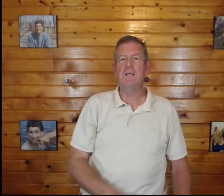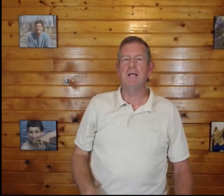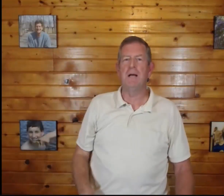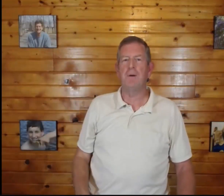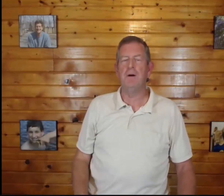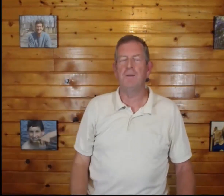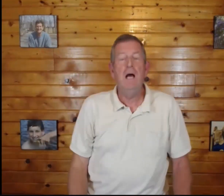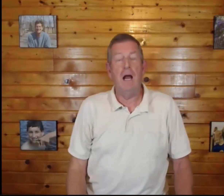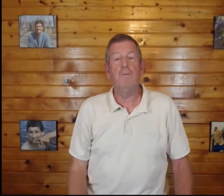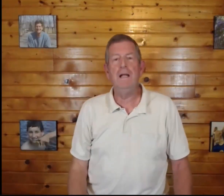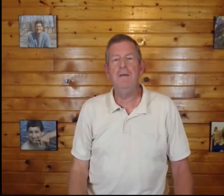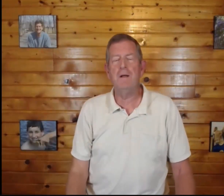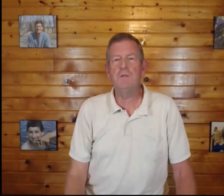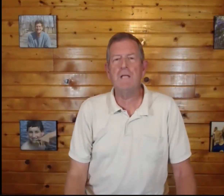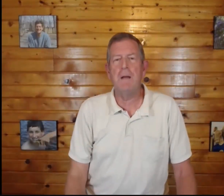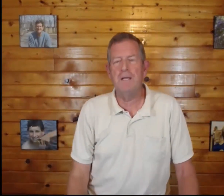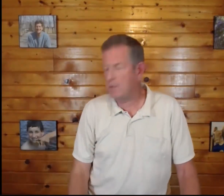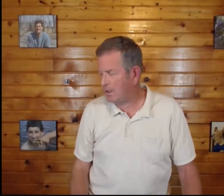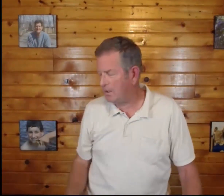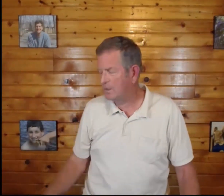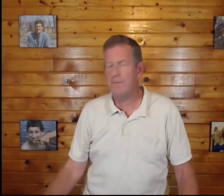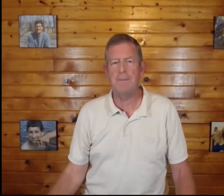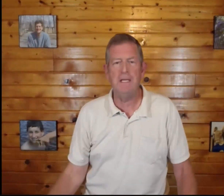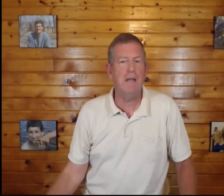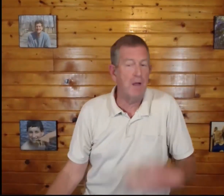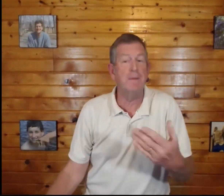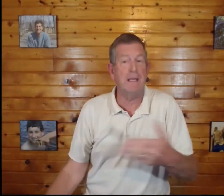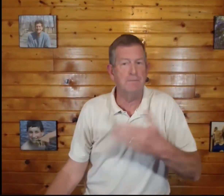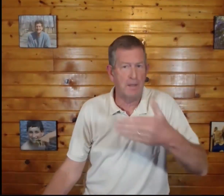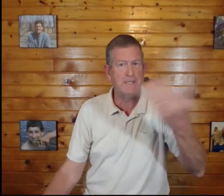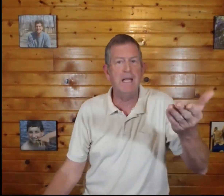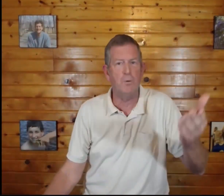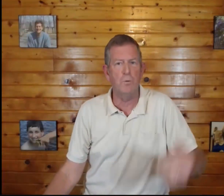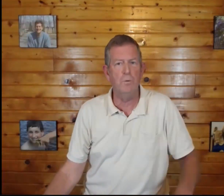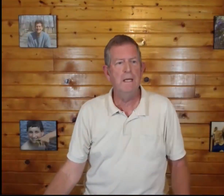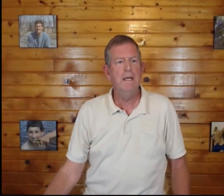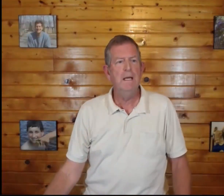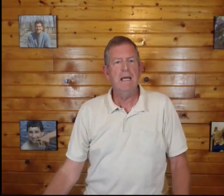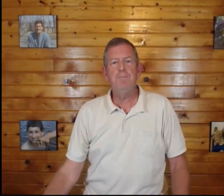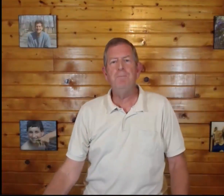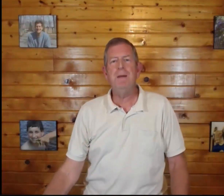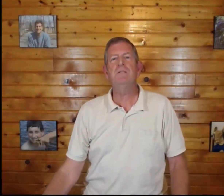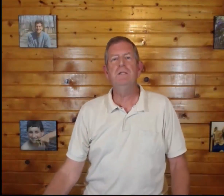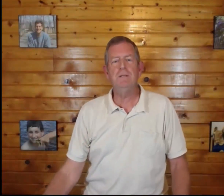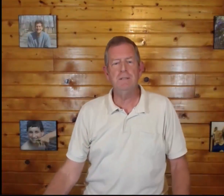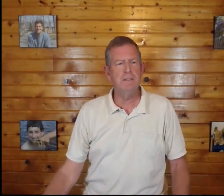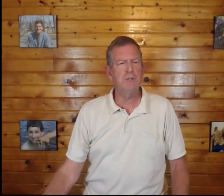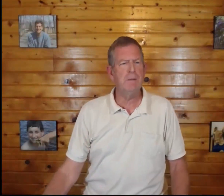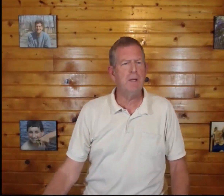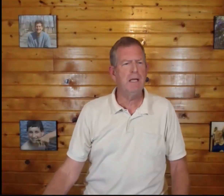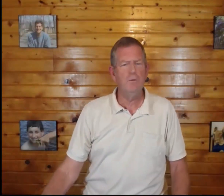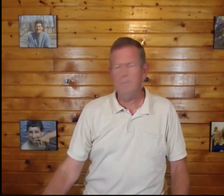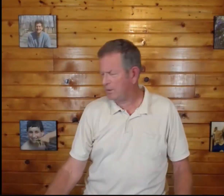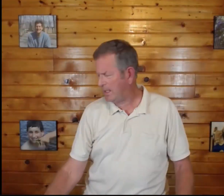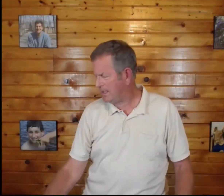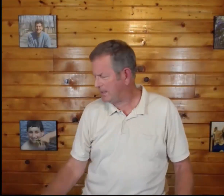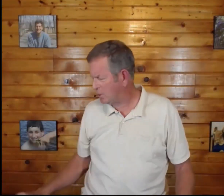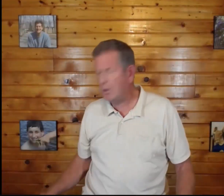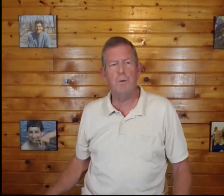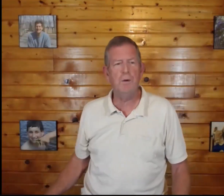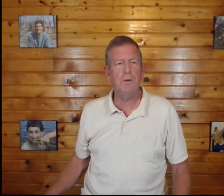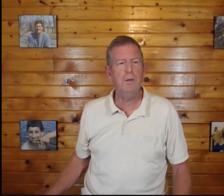prendre, c'est ça, prendre. Alors voilà les verbes jusqu'à présent que nous avons appris, les verbes et les pronoms. Et puis maintenant, j'aimerais vous